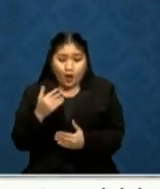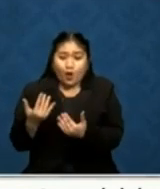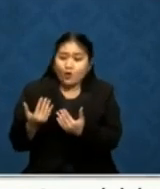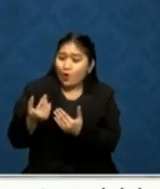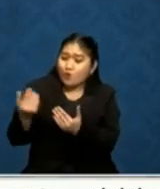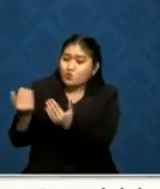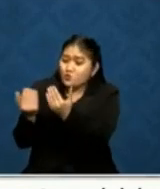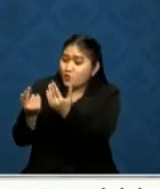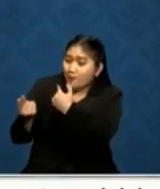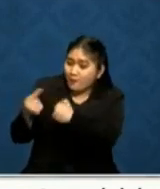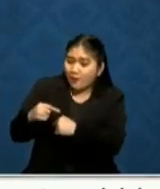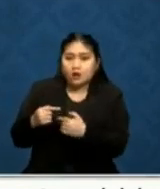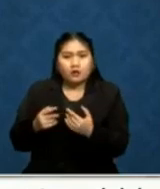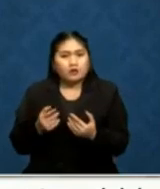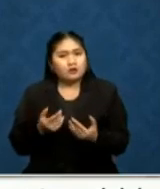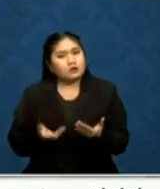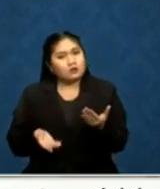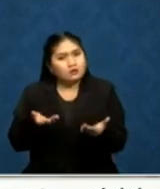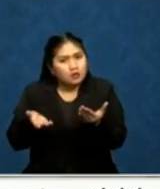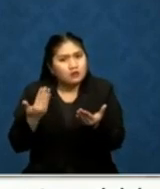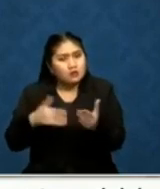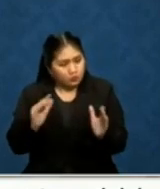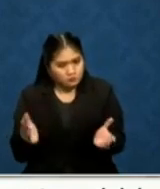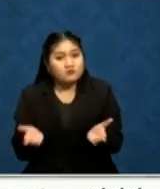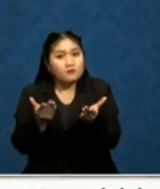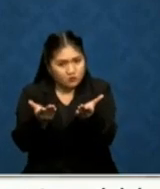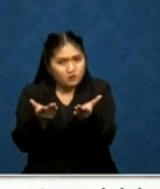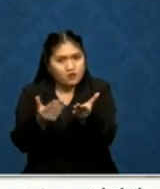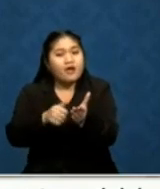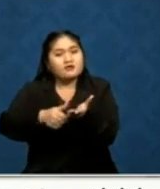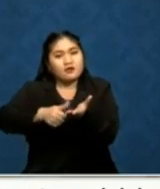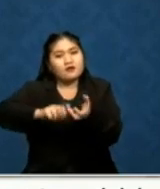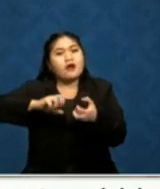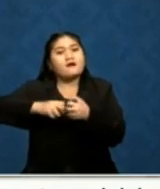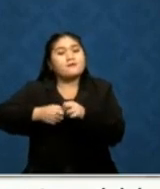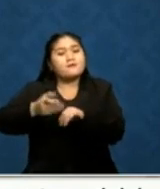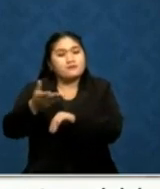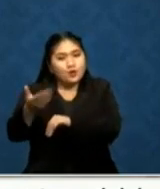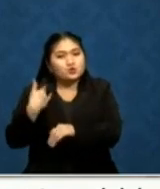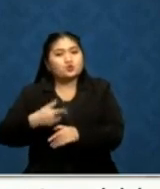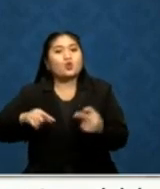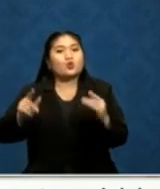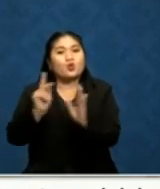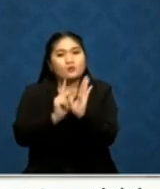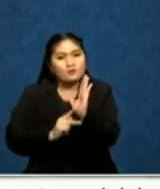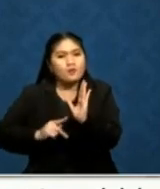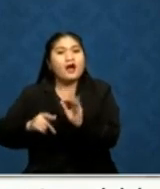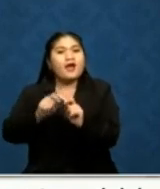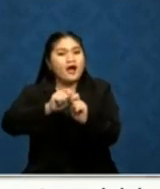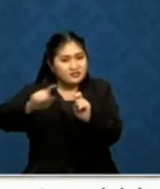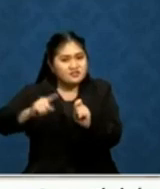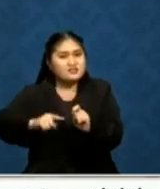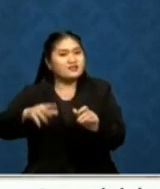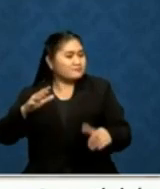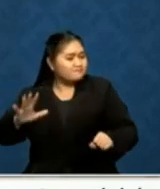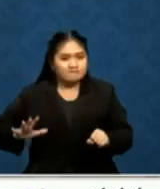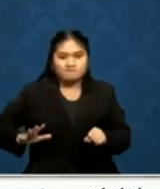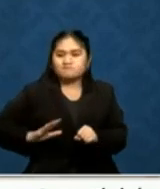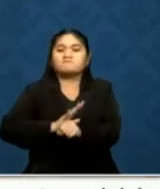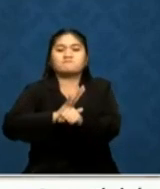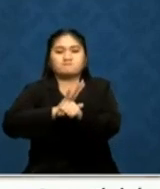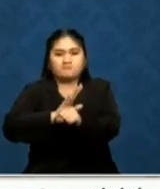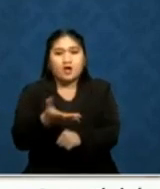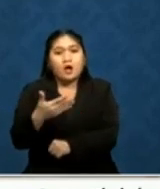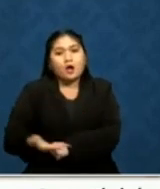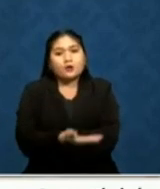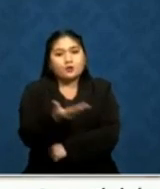านอยู่ค่ะดิฉันจึงขอสนับสนุนนะคะการแก้ไขพระราชบัญญัติแก้ไขเพิ่มเติมประมวลกฎหมายอาญาฉบับที่พ.ศ.นี้อย่างเต็มที่ค่ะเพื่อ